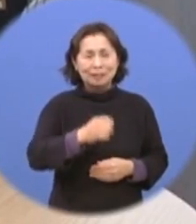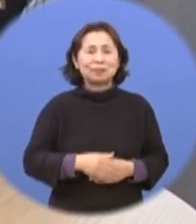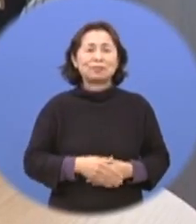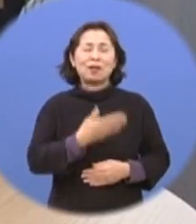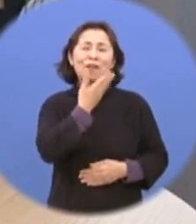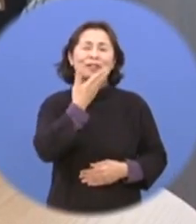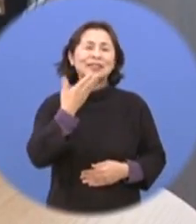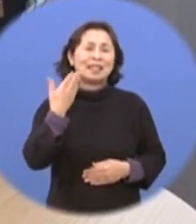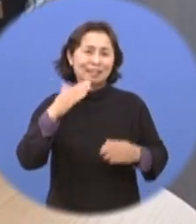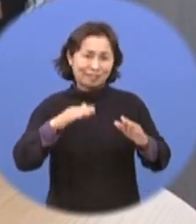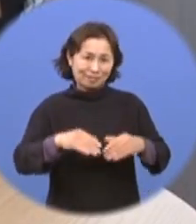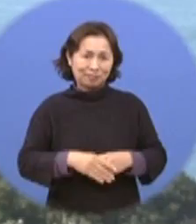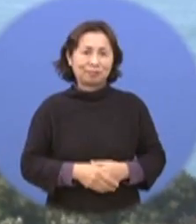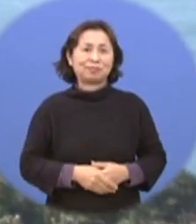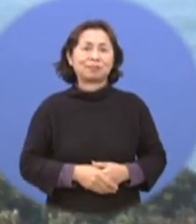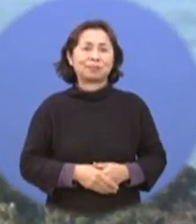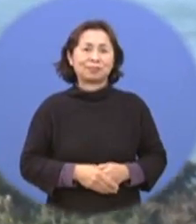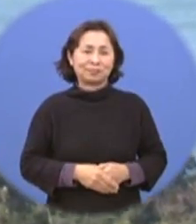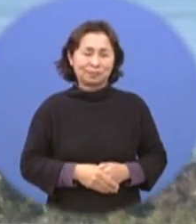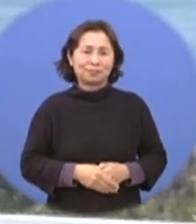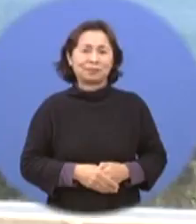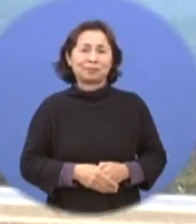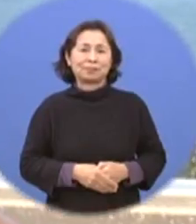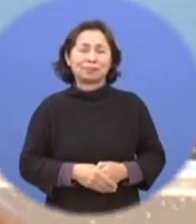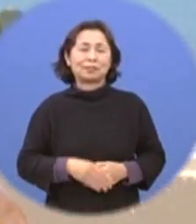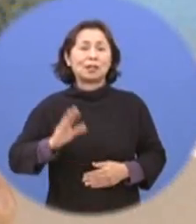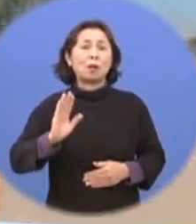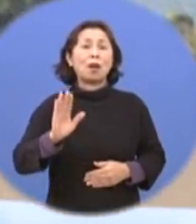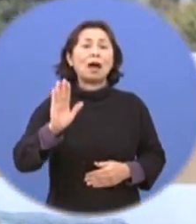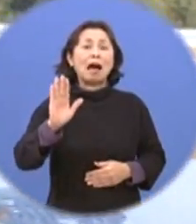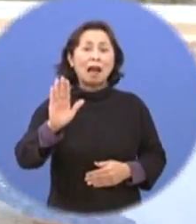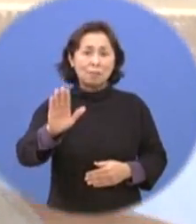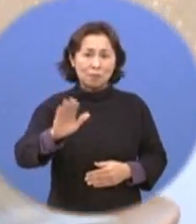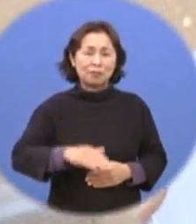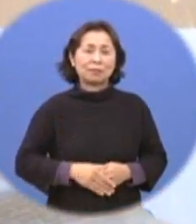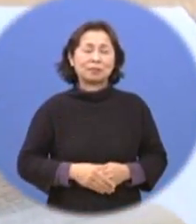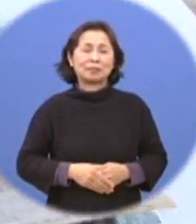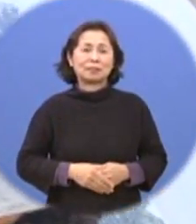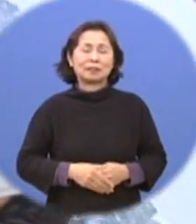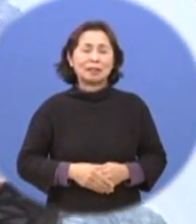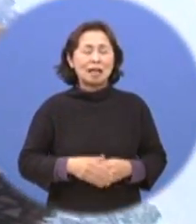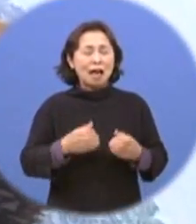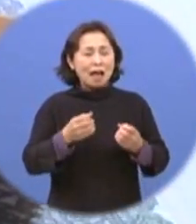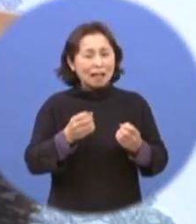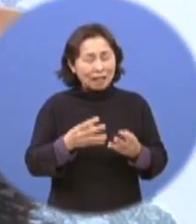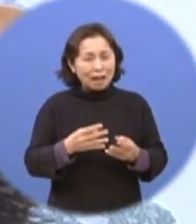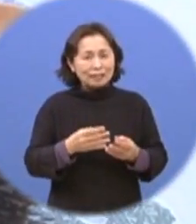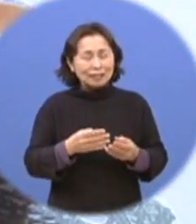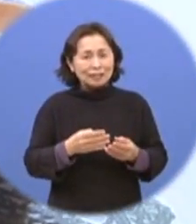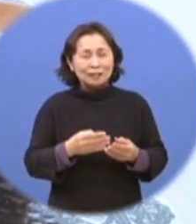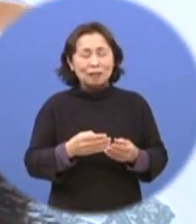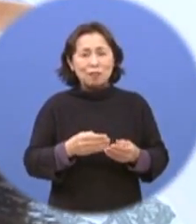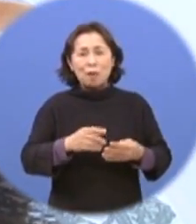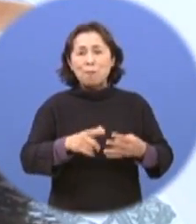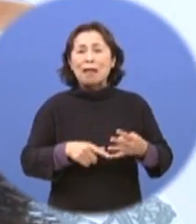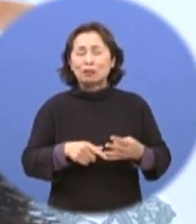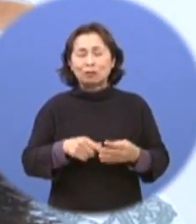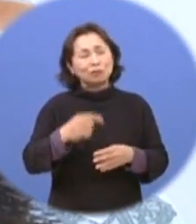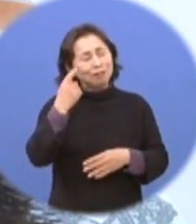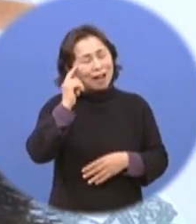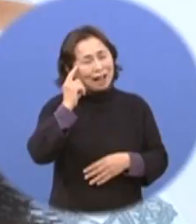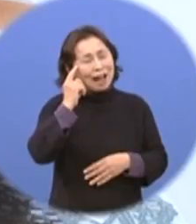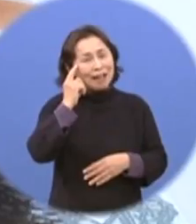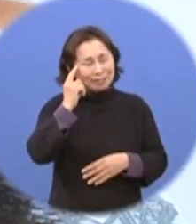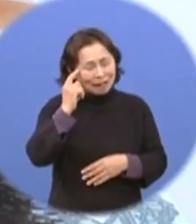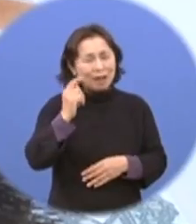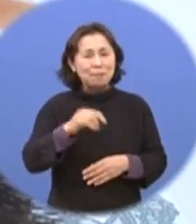美味しかったですそれと思います今後もさらに新メニューを開発していてお客様から愛される